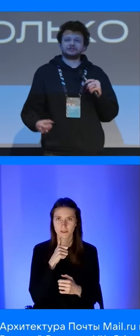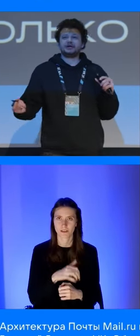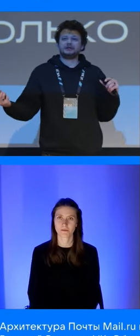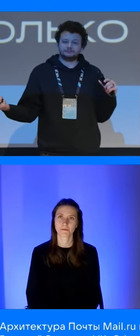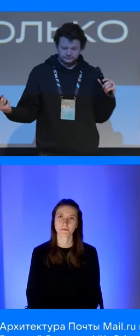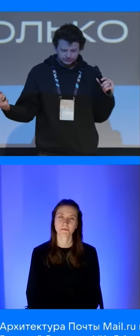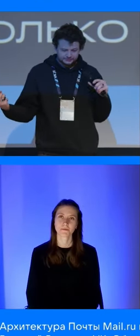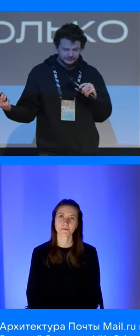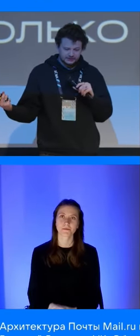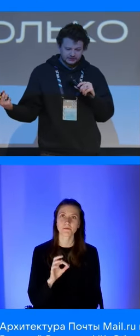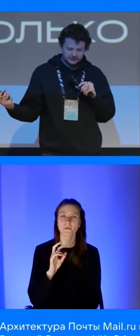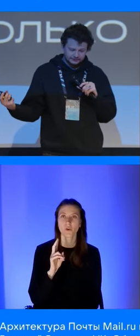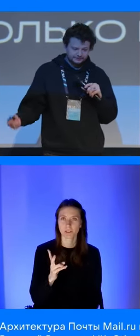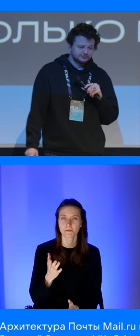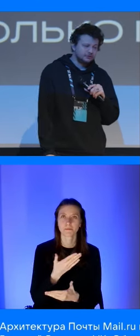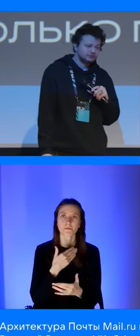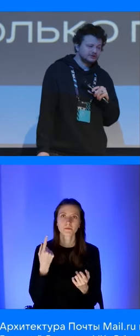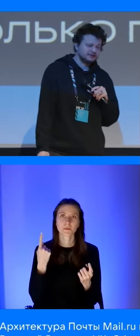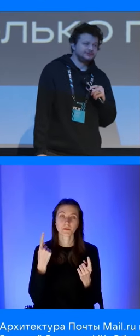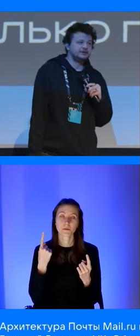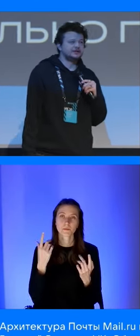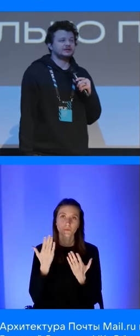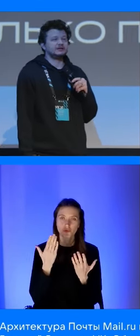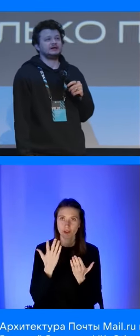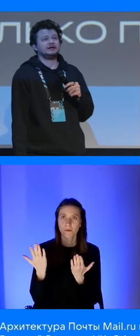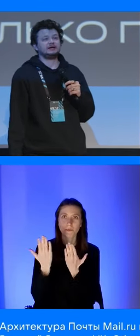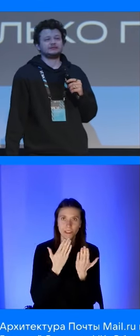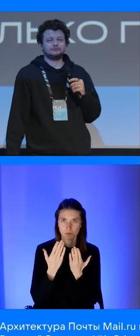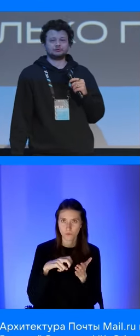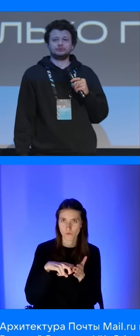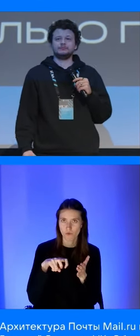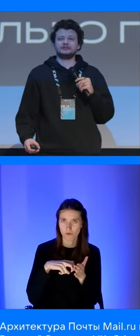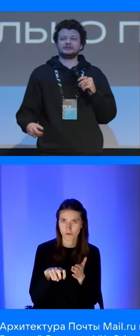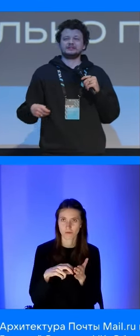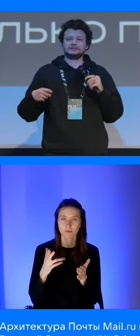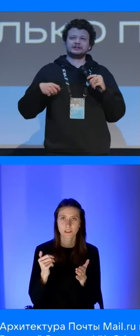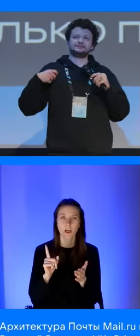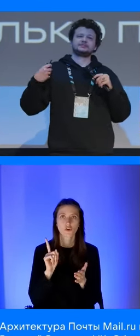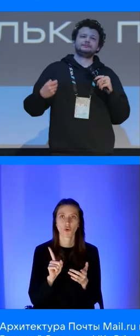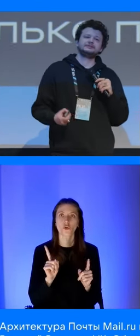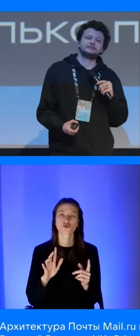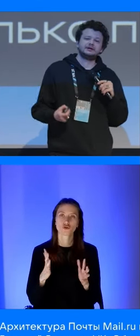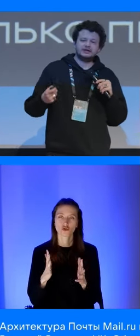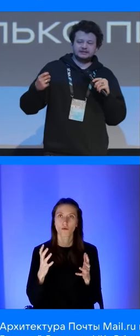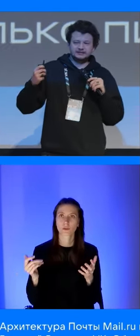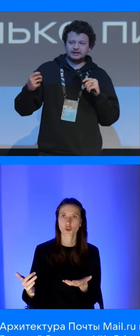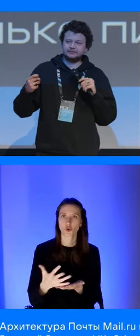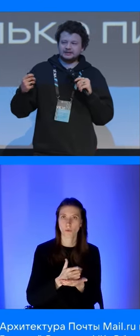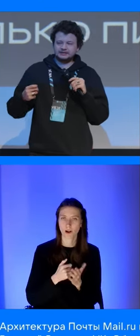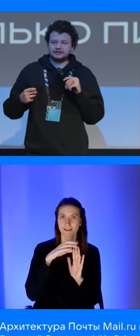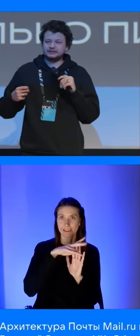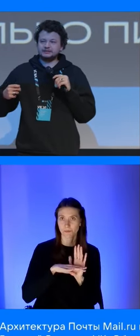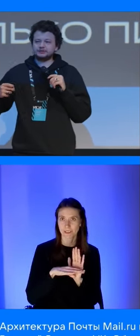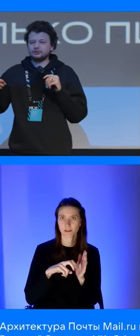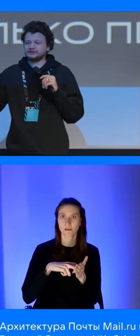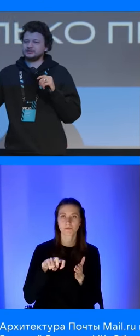Мы прочитали, собственно, письмо, но на самом деле для того, чтобы собрать список писем, нам